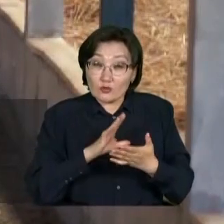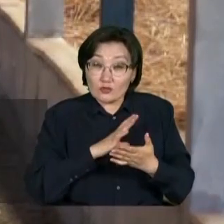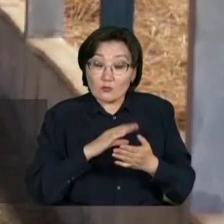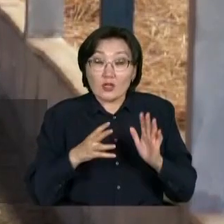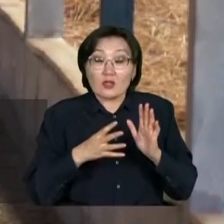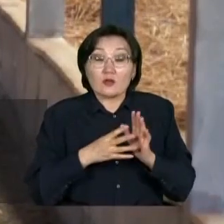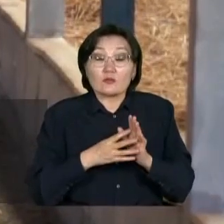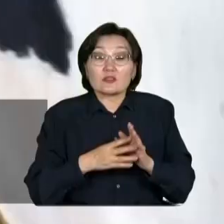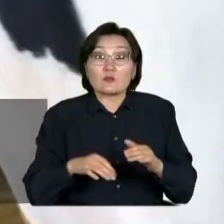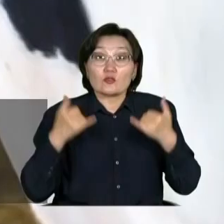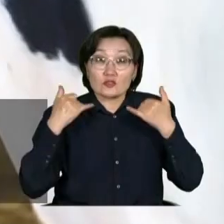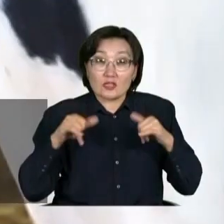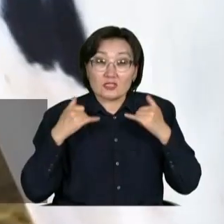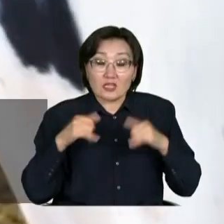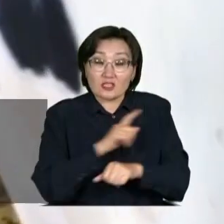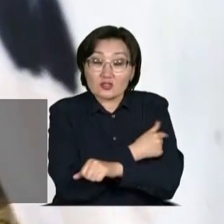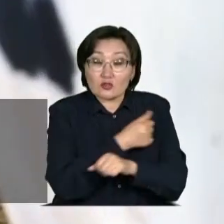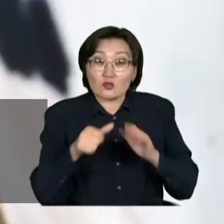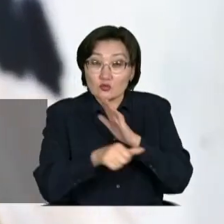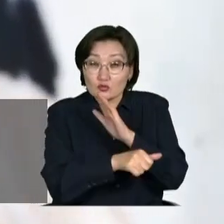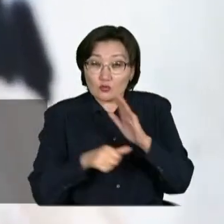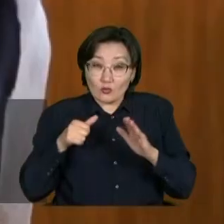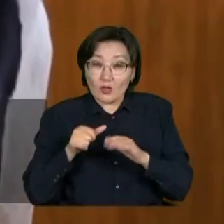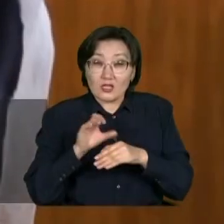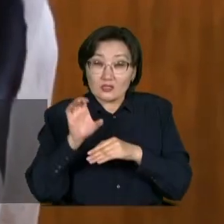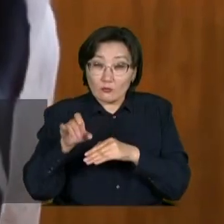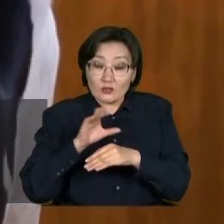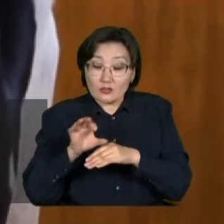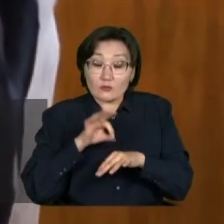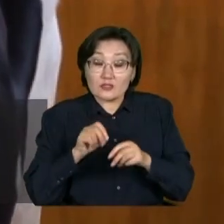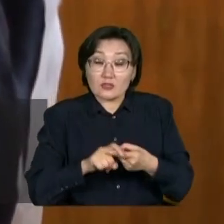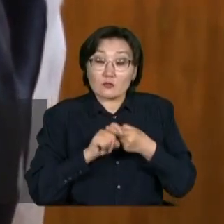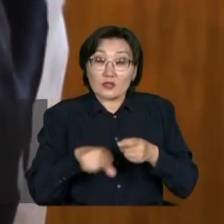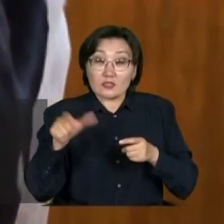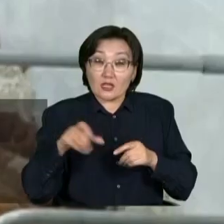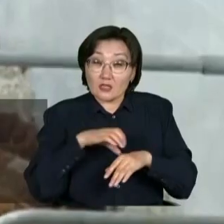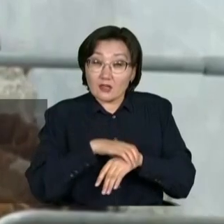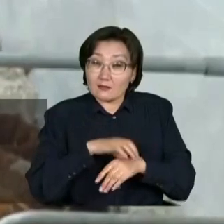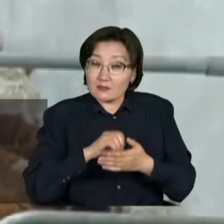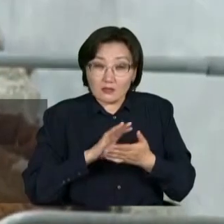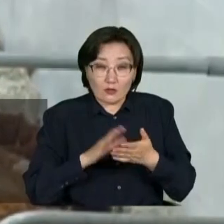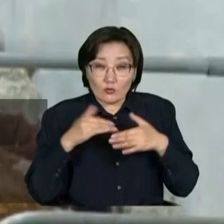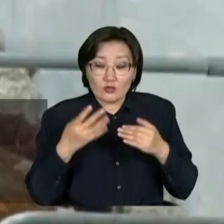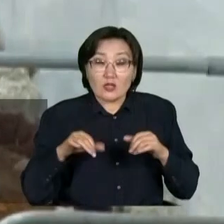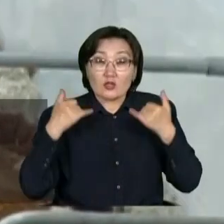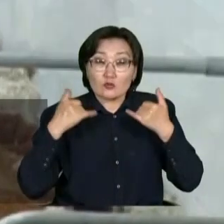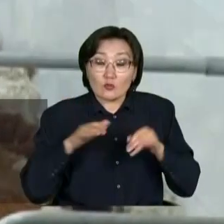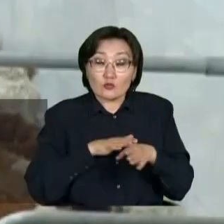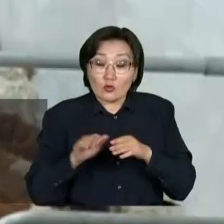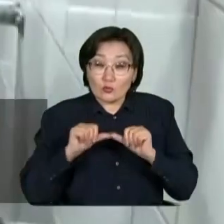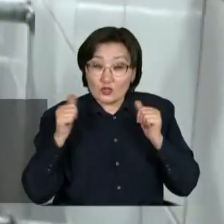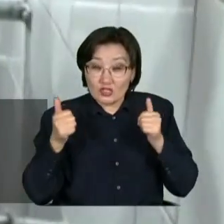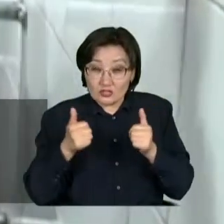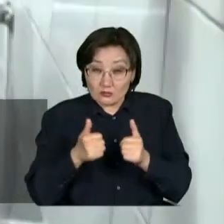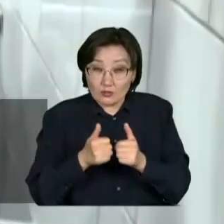9 бас мал санитарлық сою алаңына жіберіліпті. Былтырдан бері кесел жоқтырған адамы анықталмады, бірақ 4 түлік толық оқшауланған.